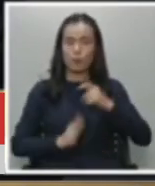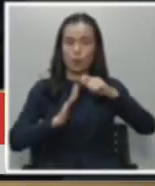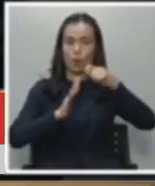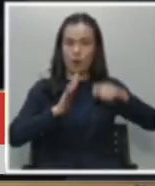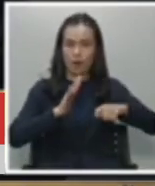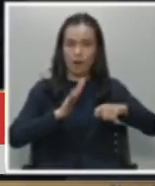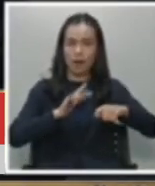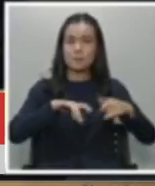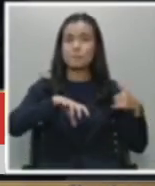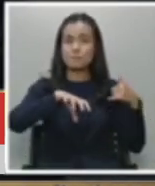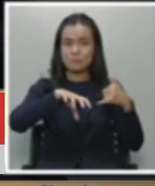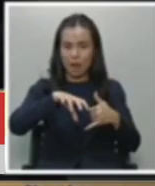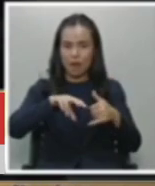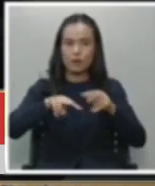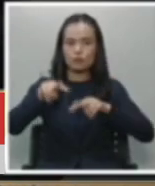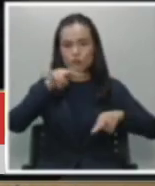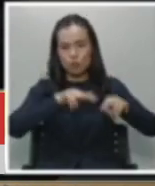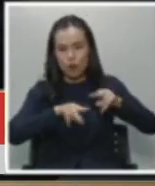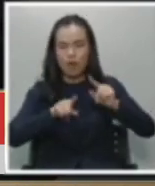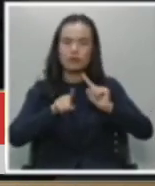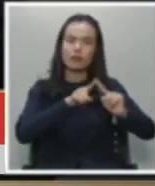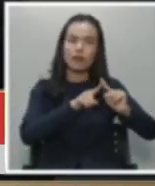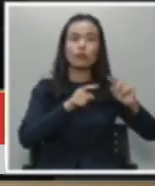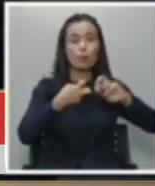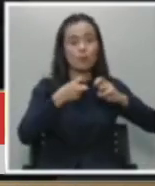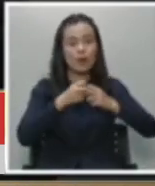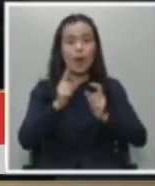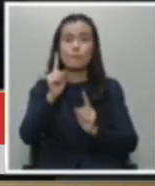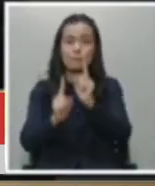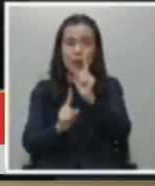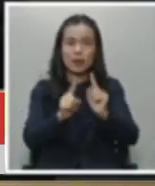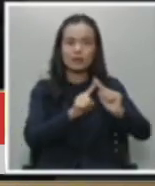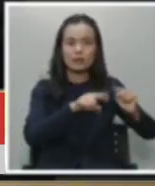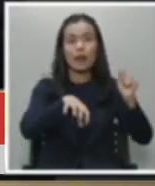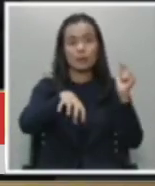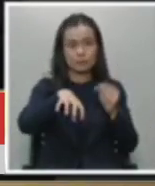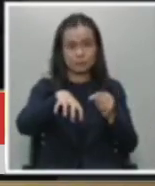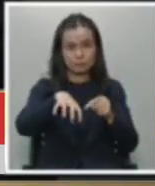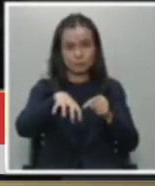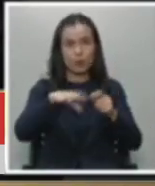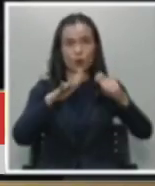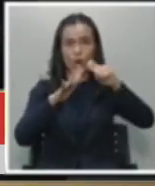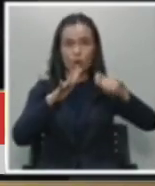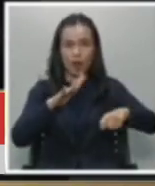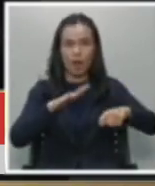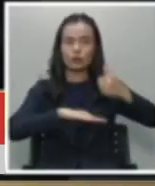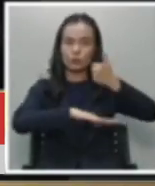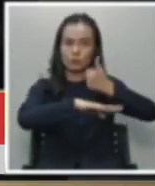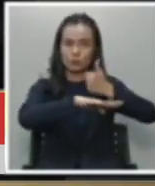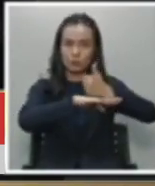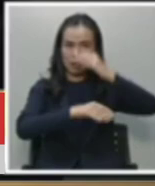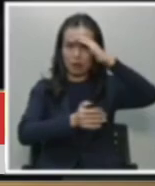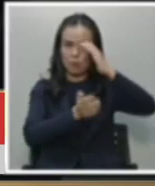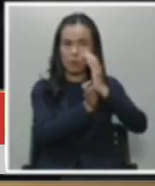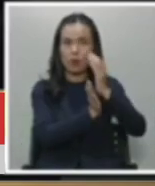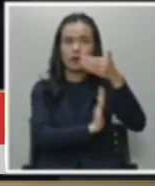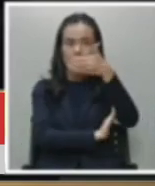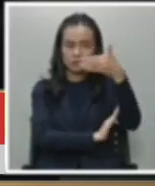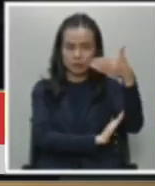ที่เพื่อไปติดตามสถานการณ์ไปประเมินสถานการณ์ในพื้นที่กับผู้จัดการตำรวจแห่งชาติแ